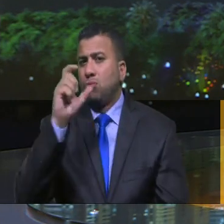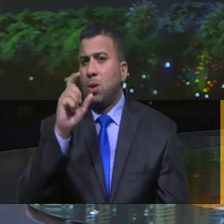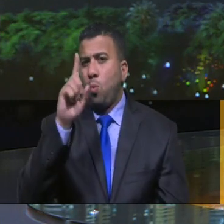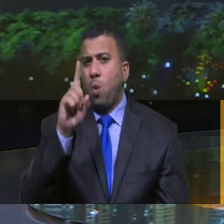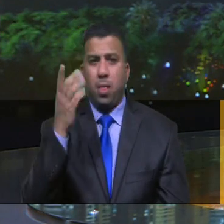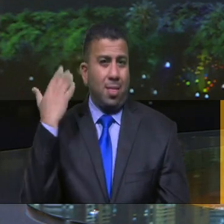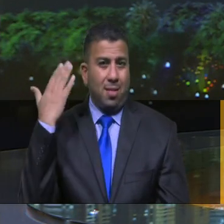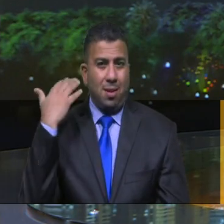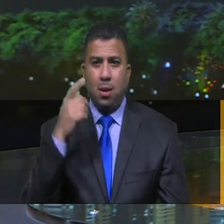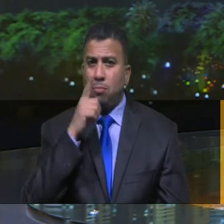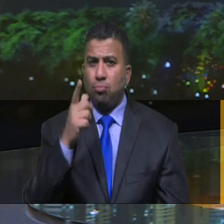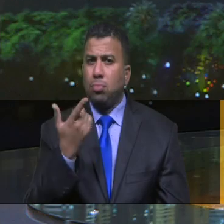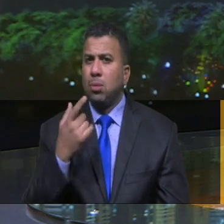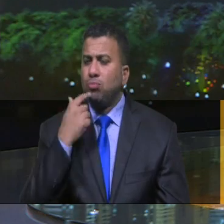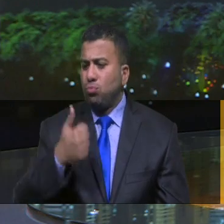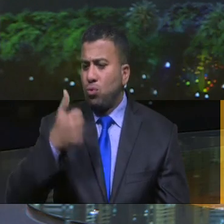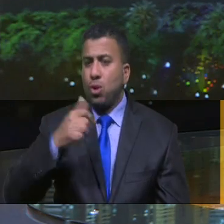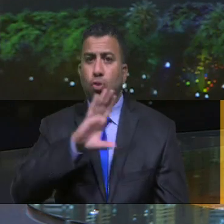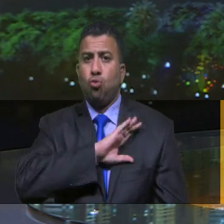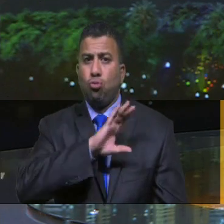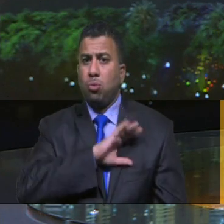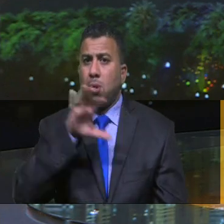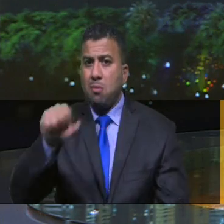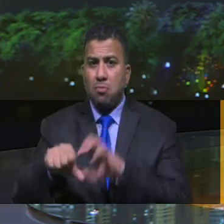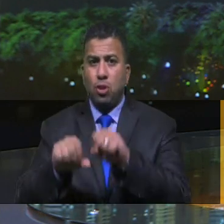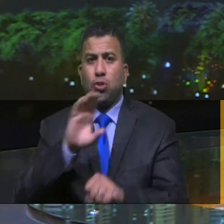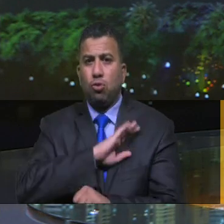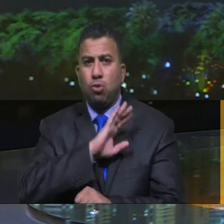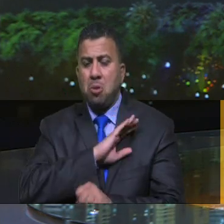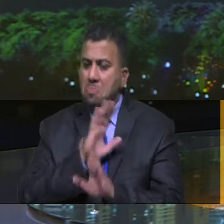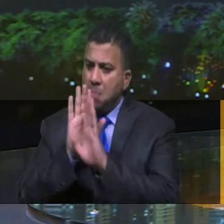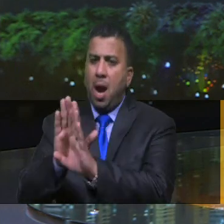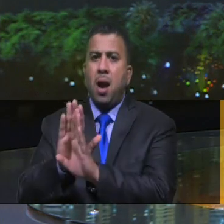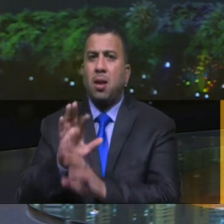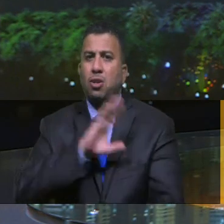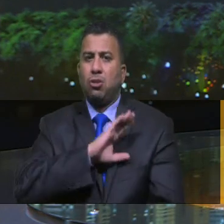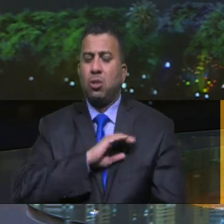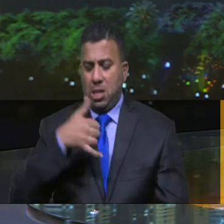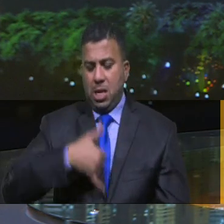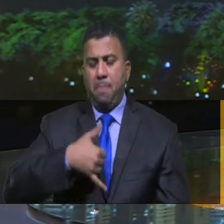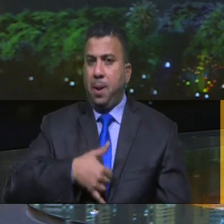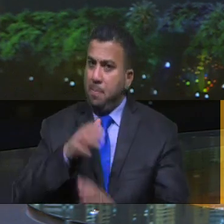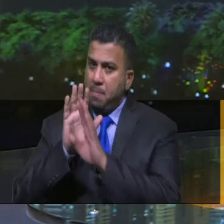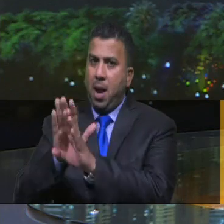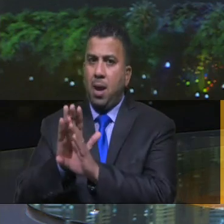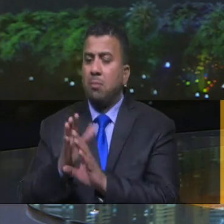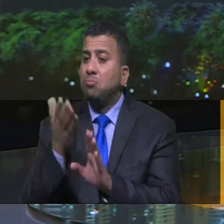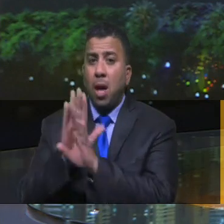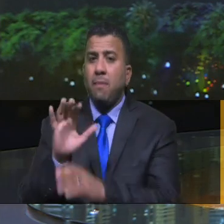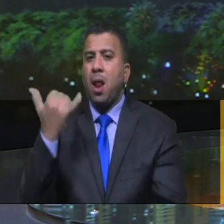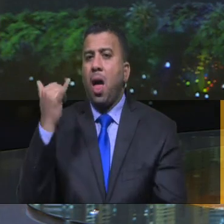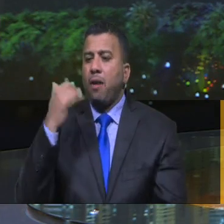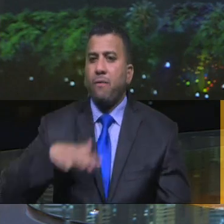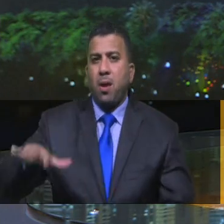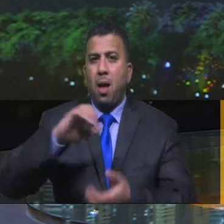الماضي، وذلك لمواكبة الإنجازات العسكرية لقوات المقاومة الشعبية والجيش اليمني المدعوم من التحالف